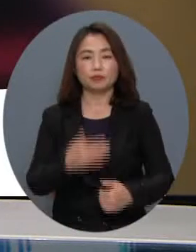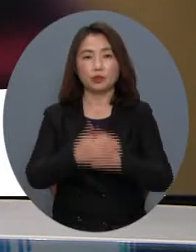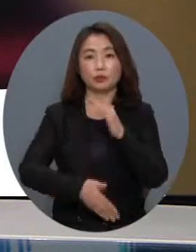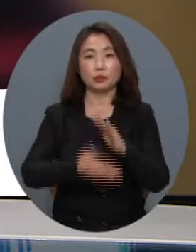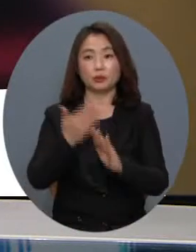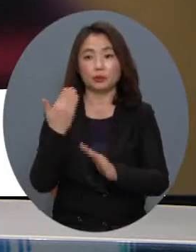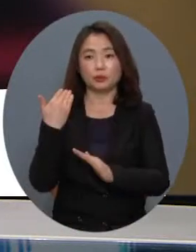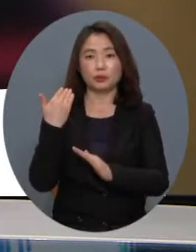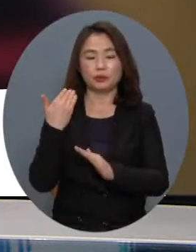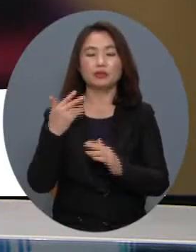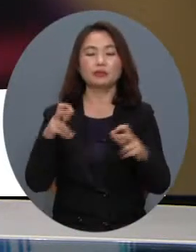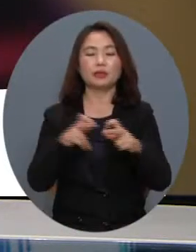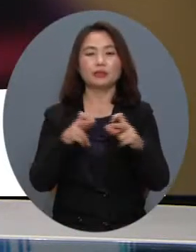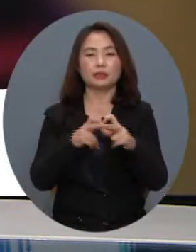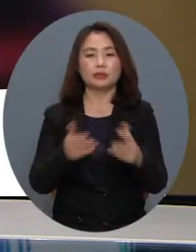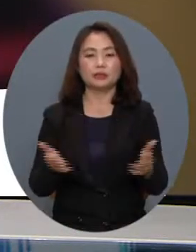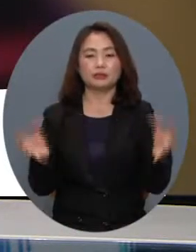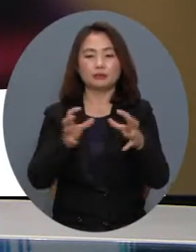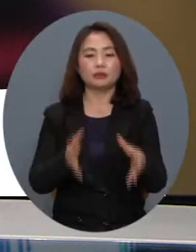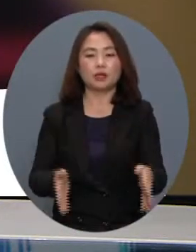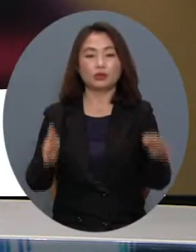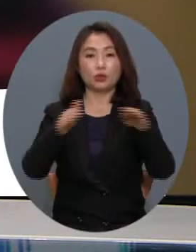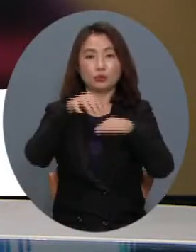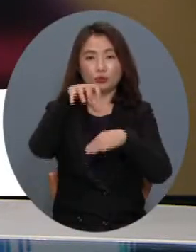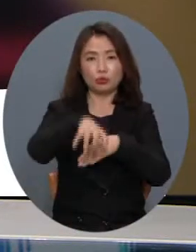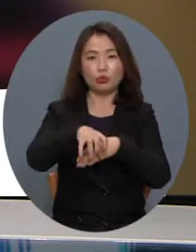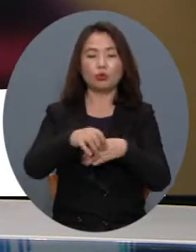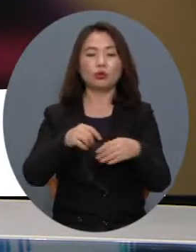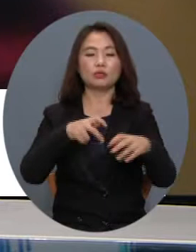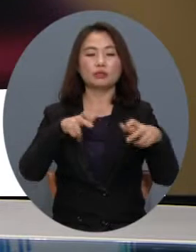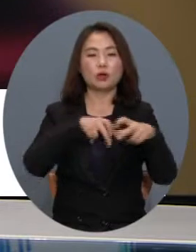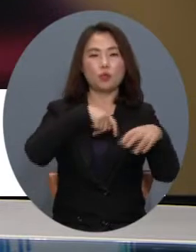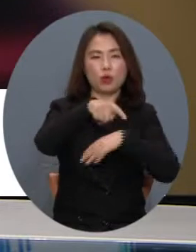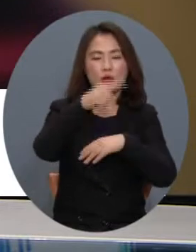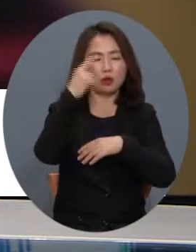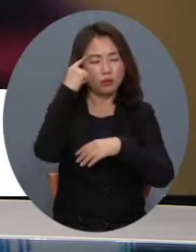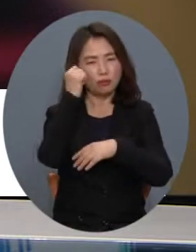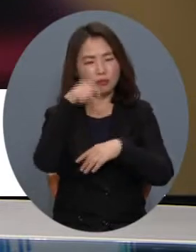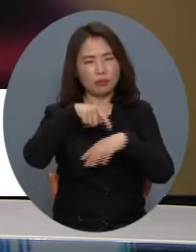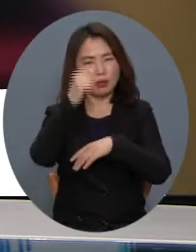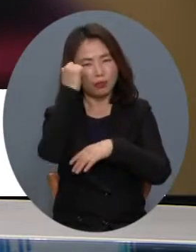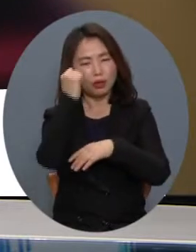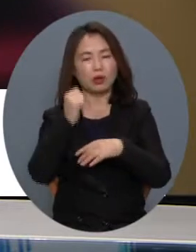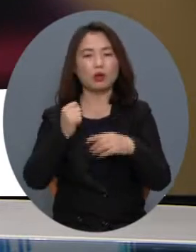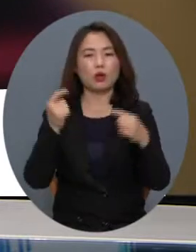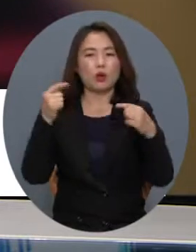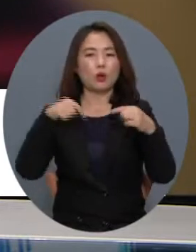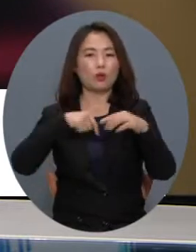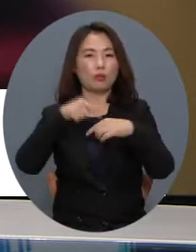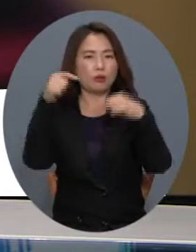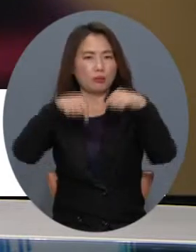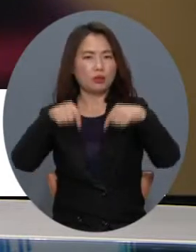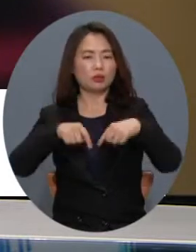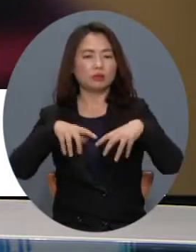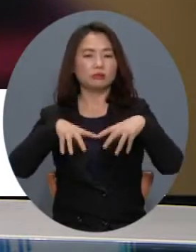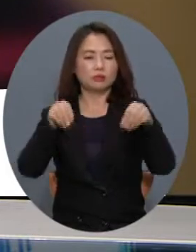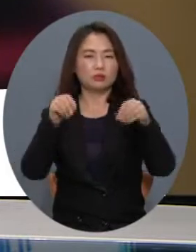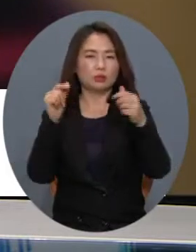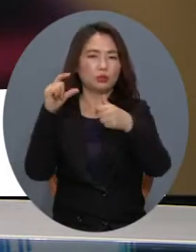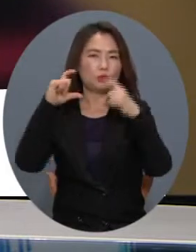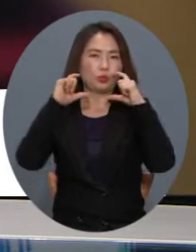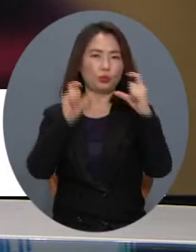대구시가 최근 장애인 집단 거주 시설에 장애인의 외출과 외박, 면회를 원칙적으로 금지한다고